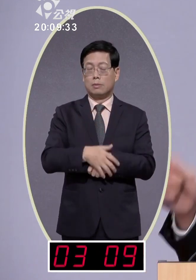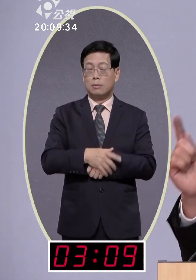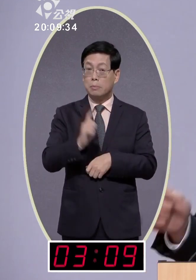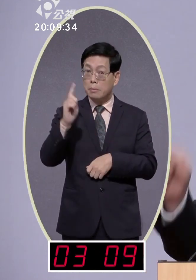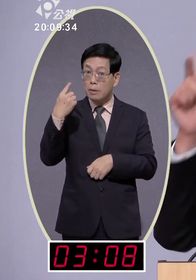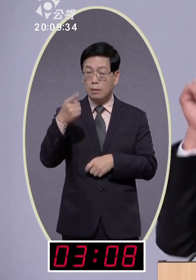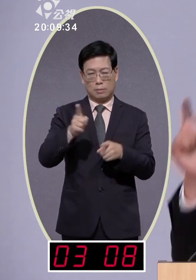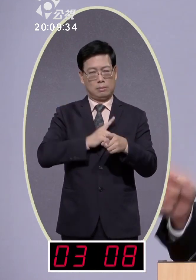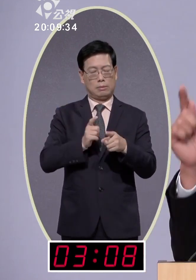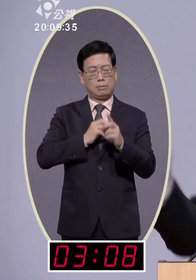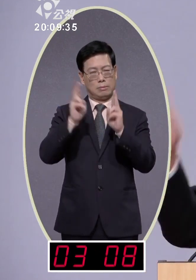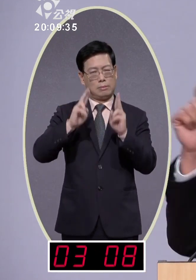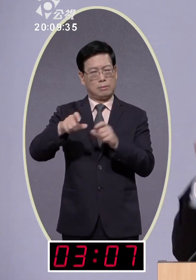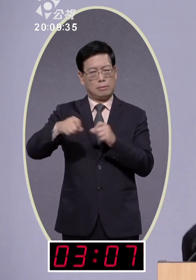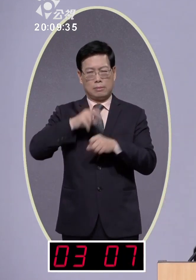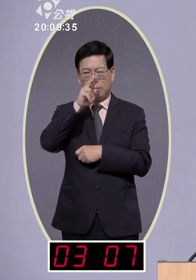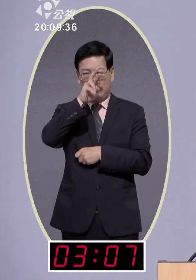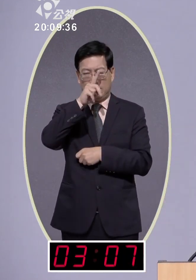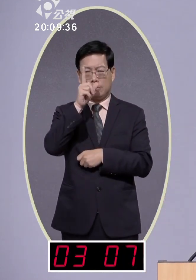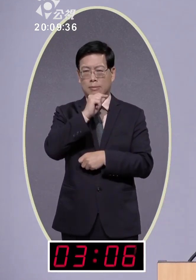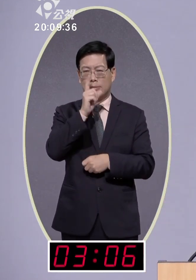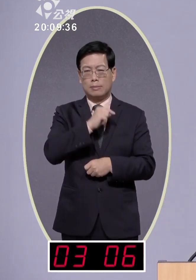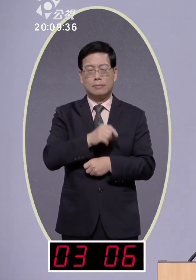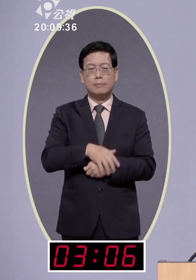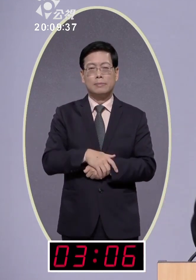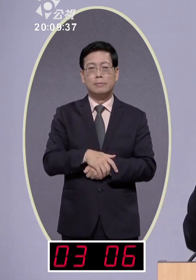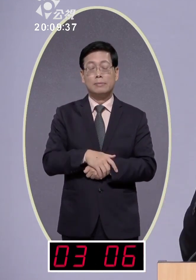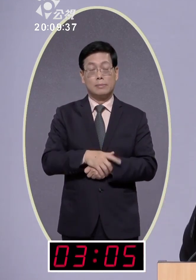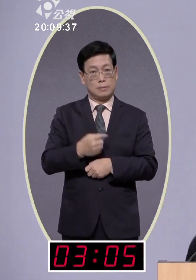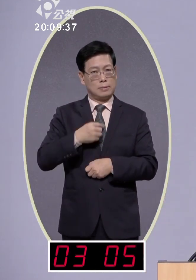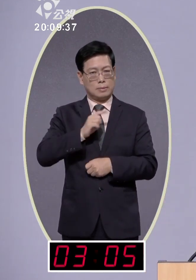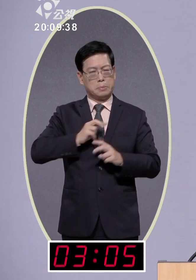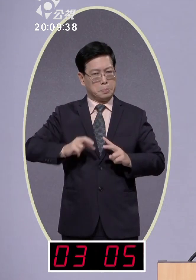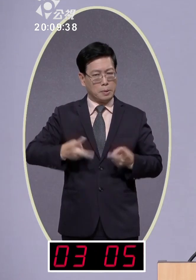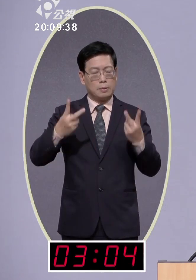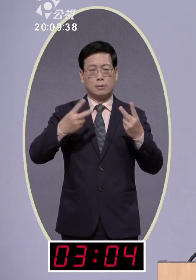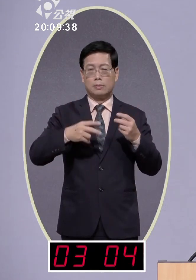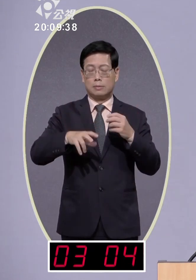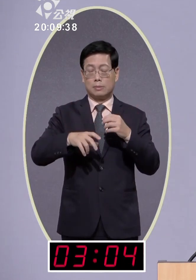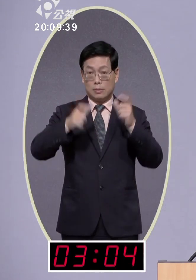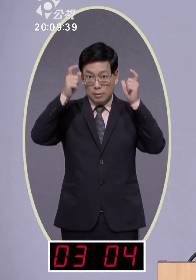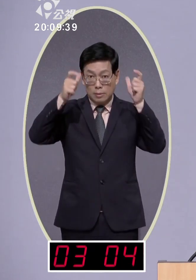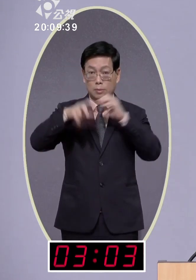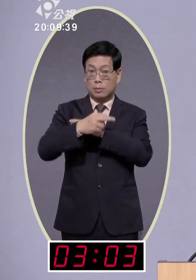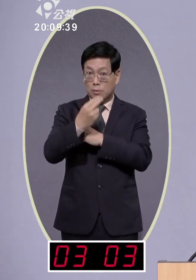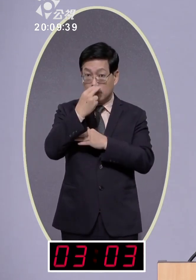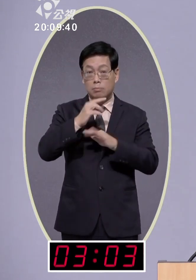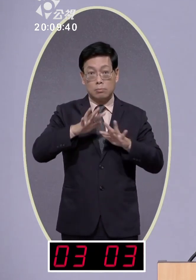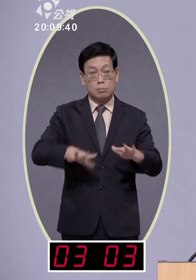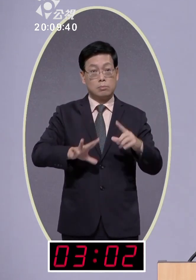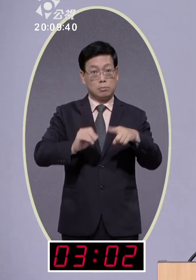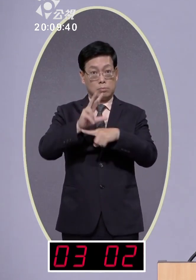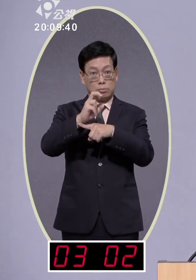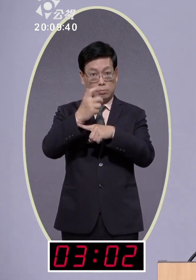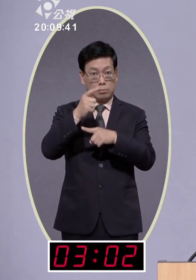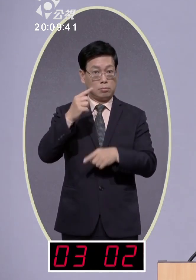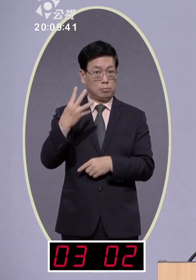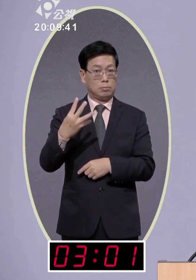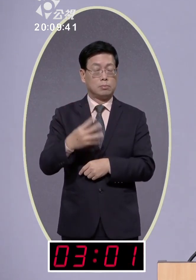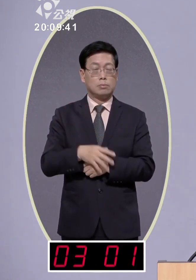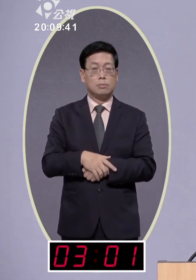就是你能源政策一错再错。我们强力改善高雄空气，已经达到